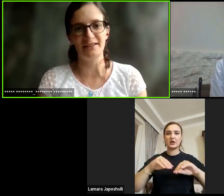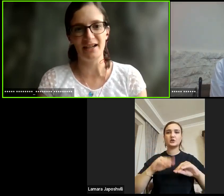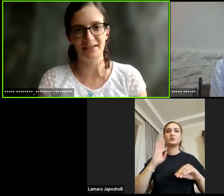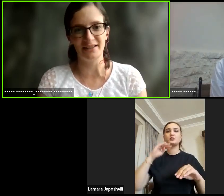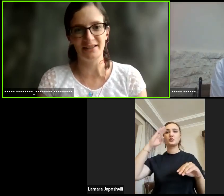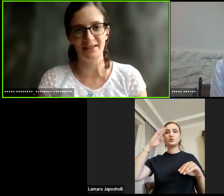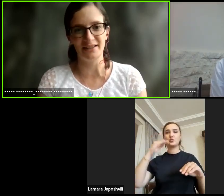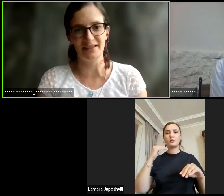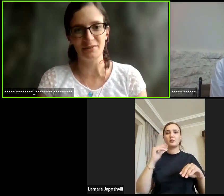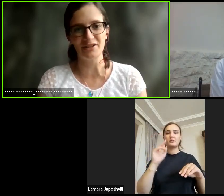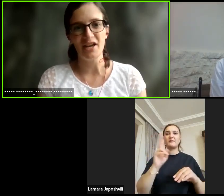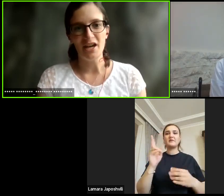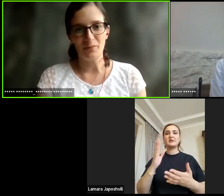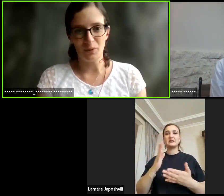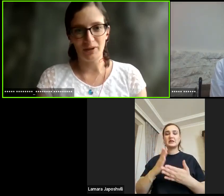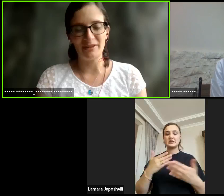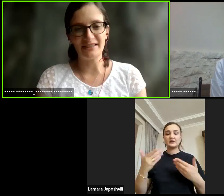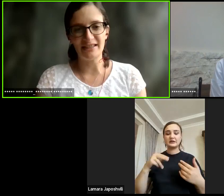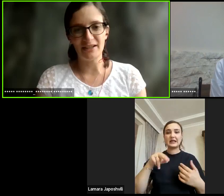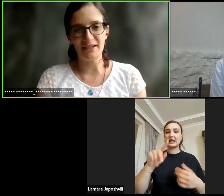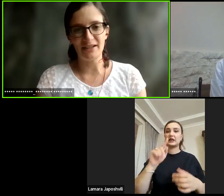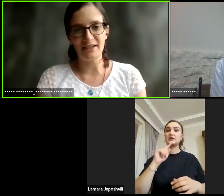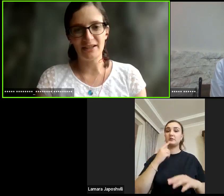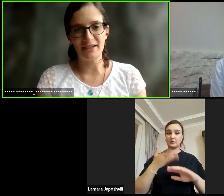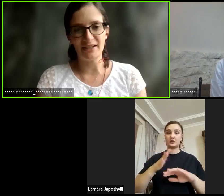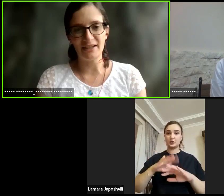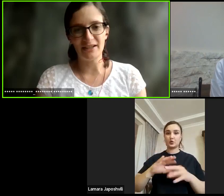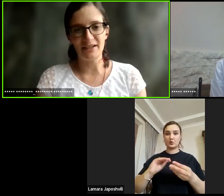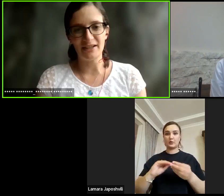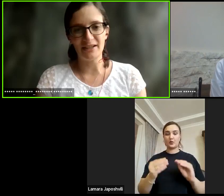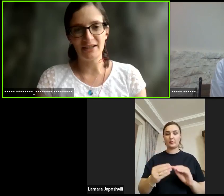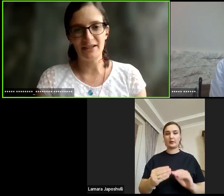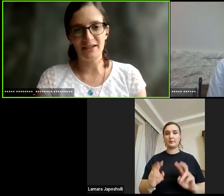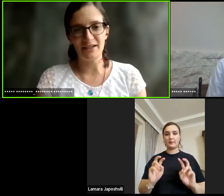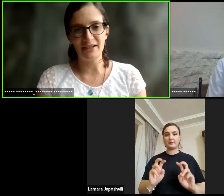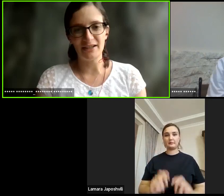აქვთ გადაადგილების პრობლემა.